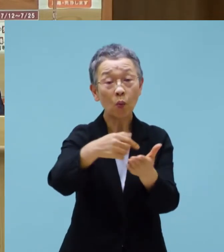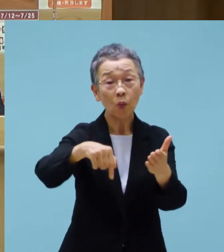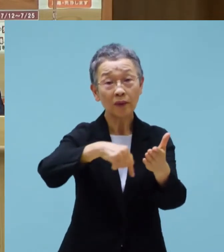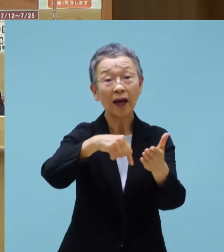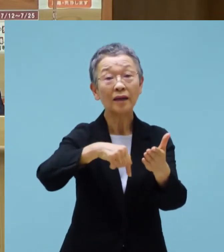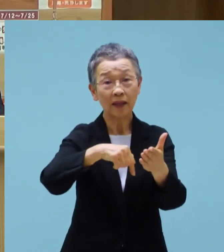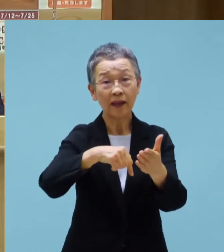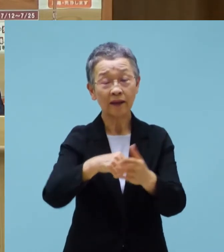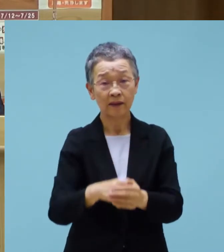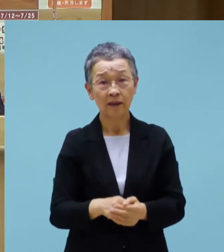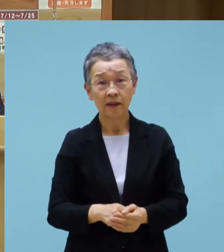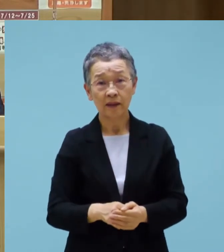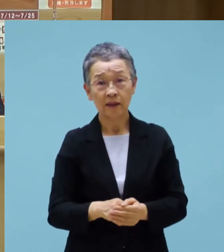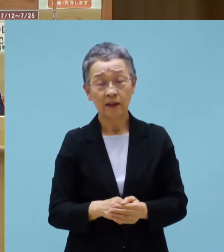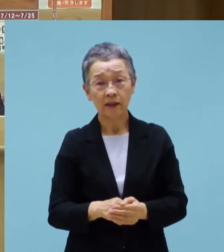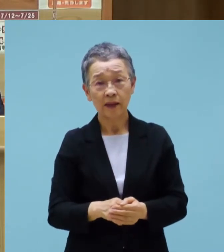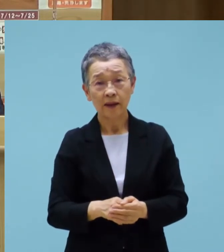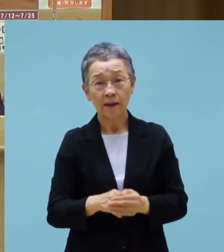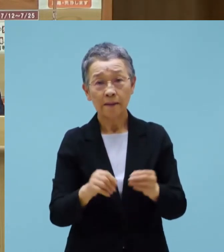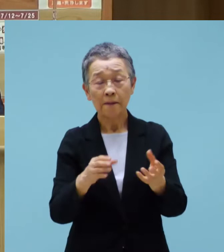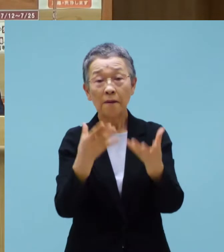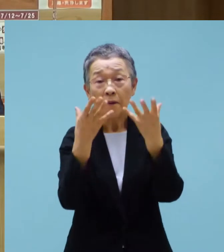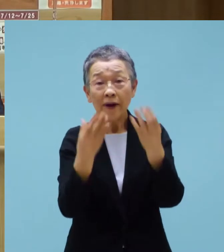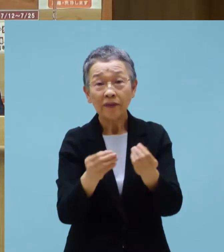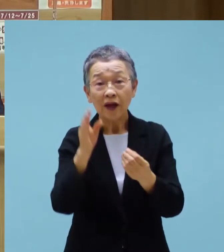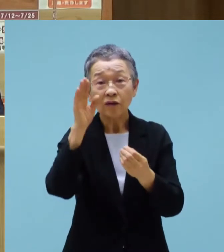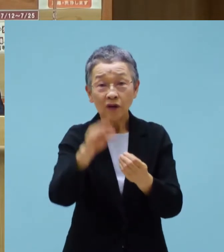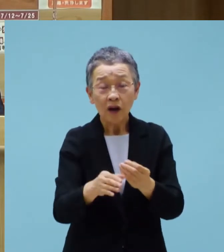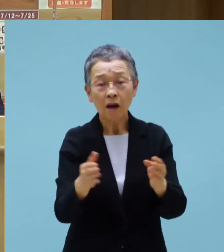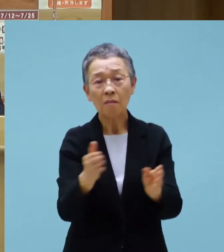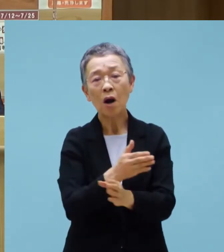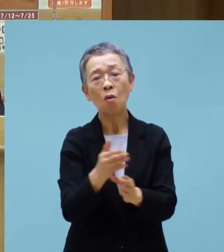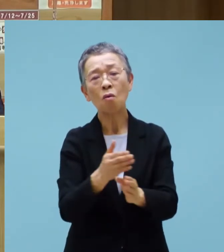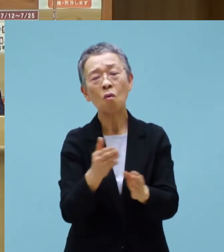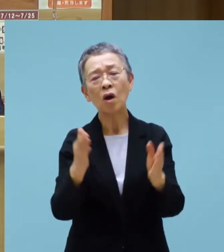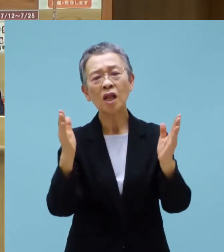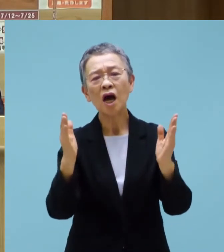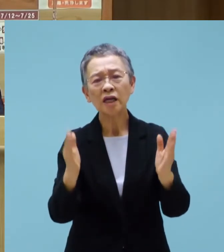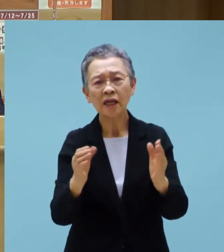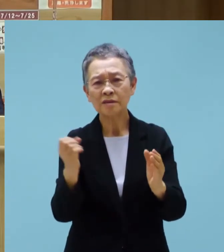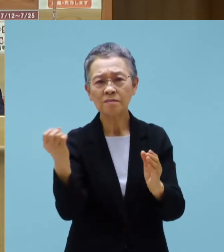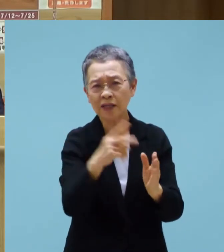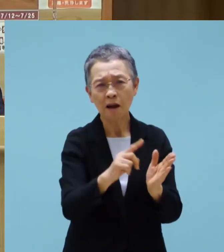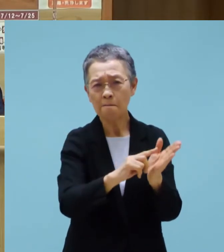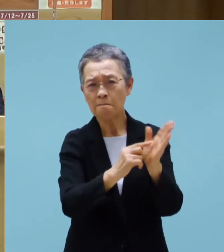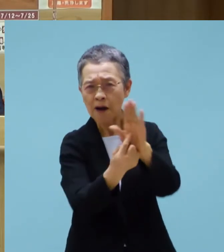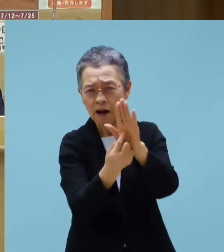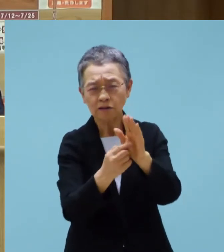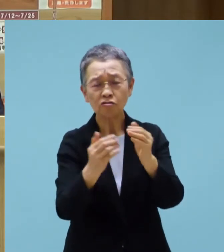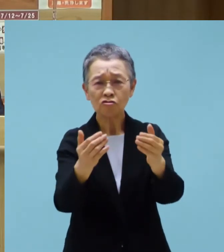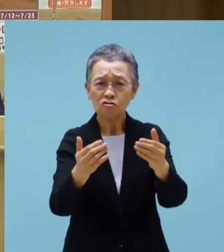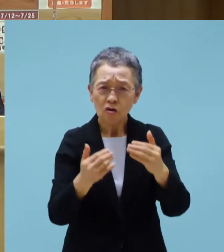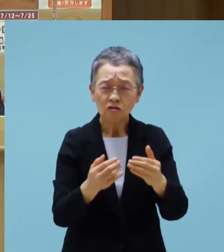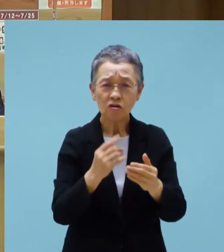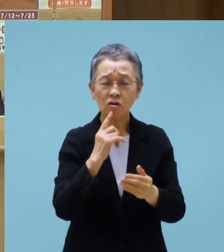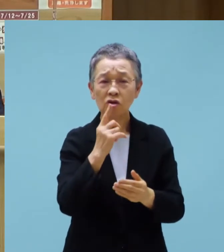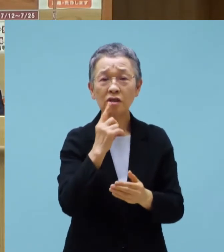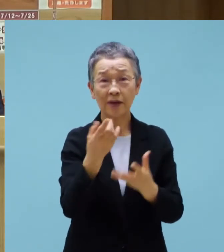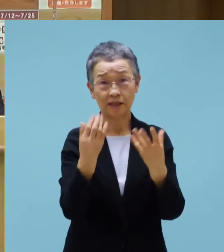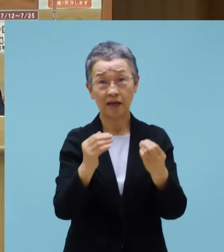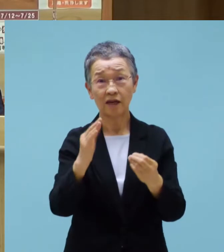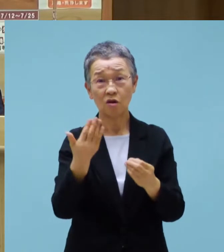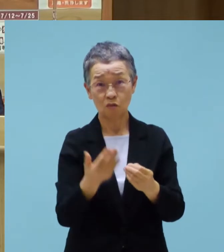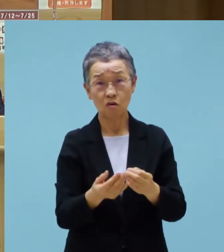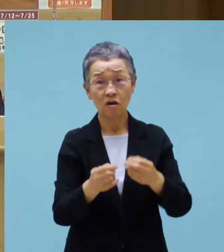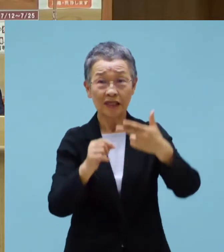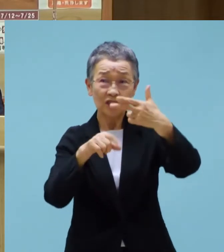解除から間を置かずにまた再要請をすることになって大変心苦しいというような発言されましたけども、11日に解除され